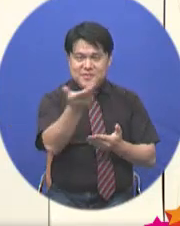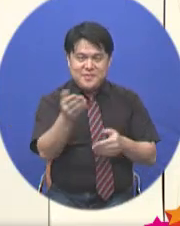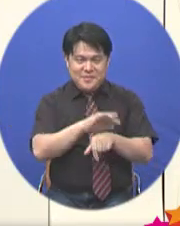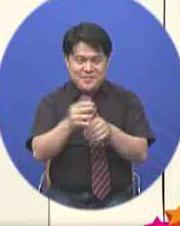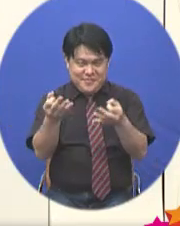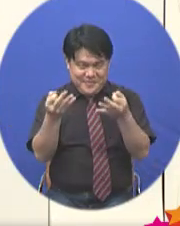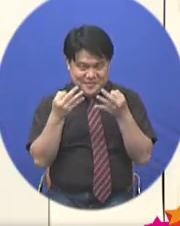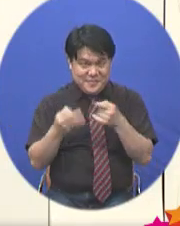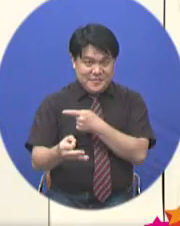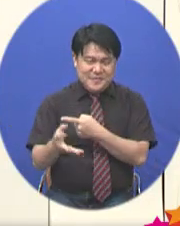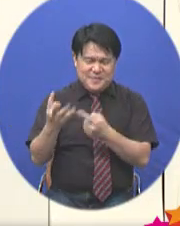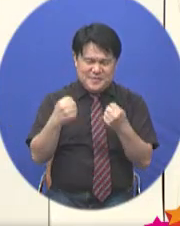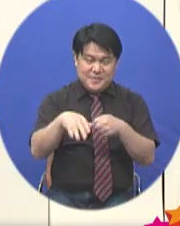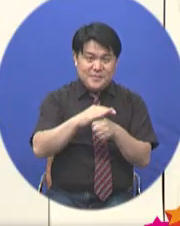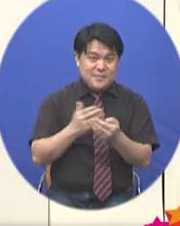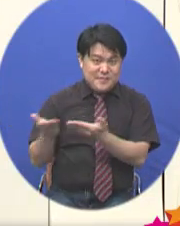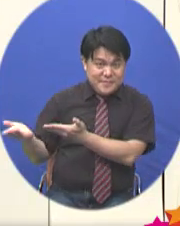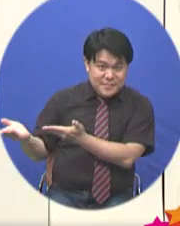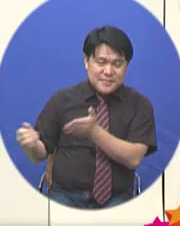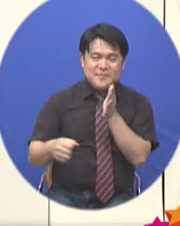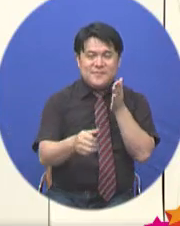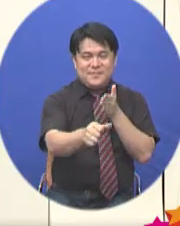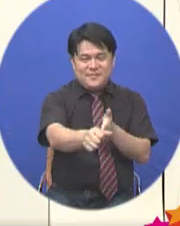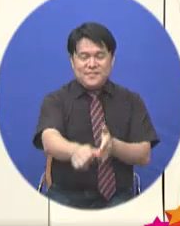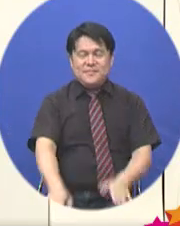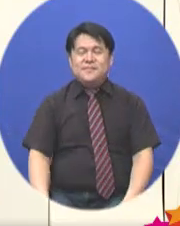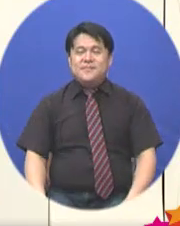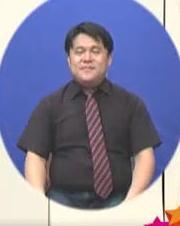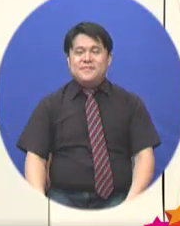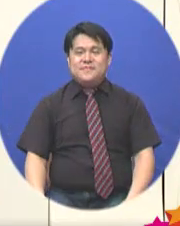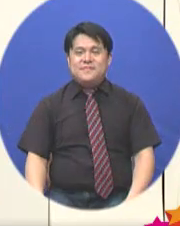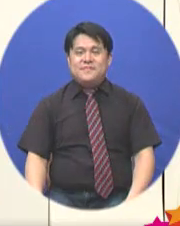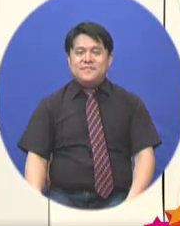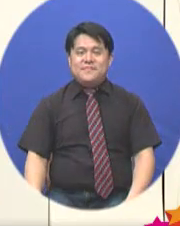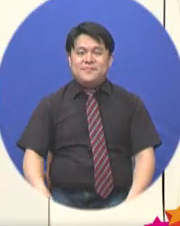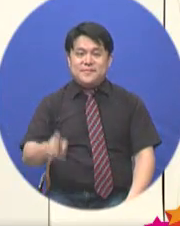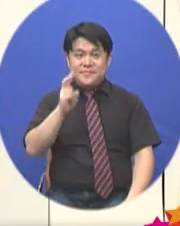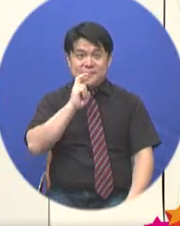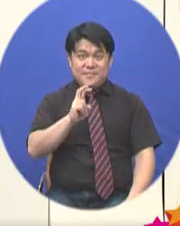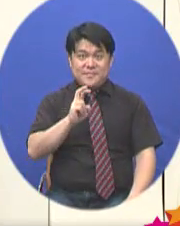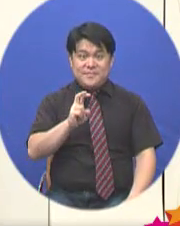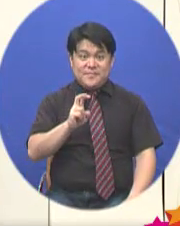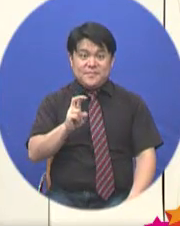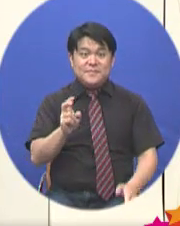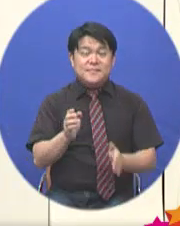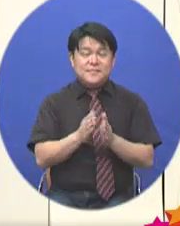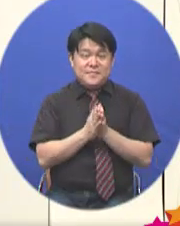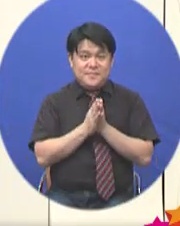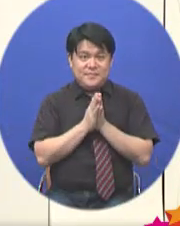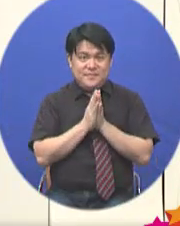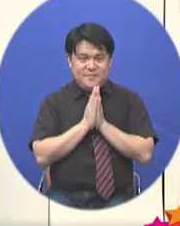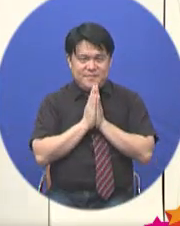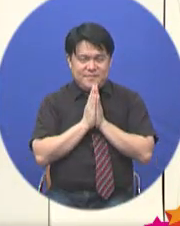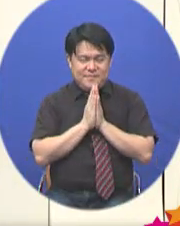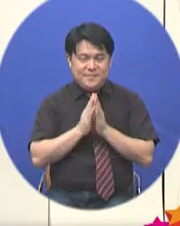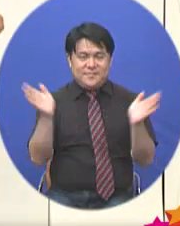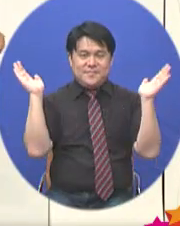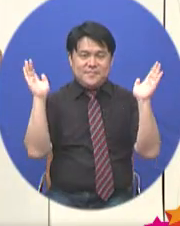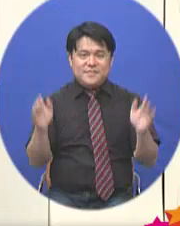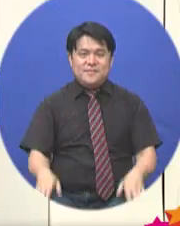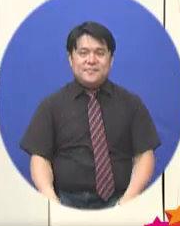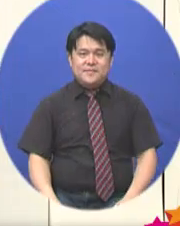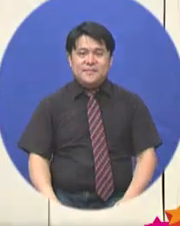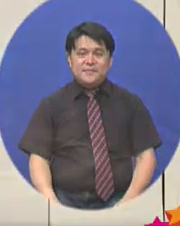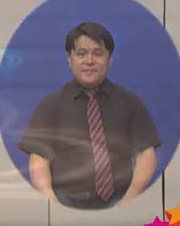여러분 유다은 씨 많이 사랑해 주시기 바랍니다. 자. 뮤직 가자고요. 네. 사랑한 무지개 뮤직 큐.